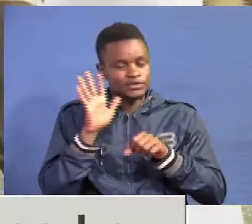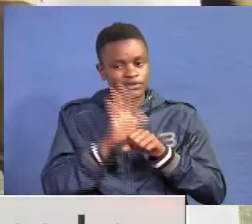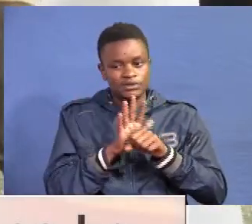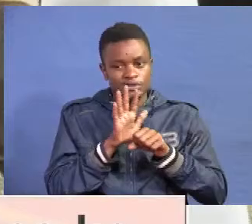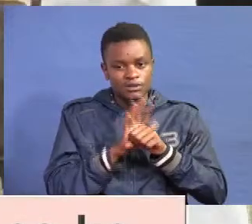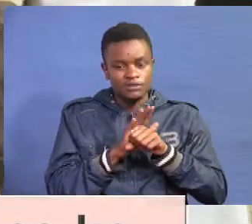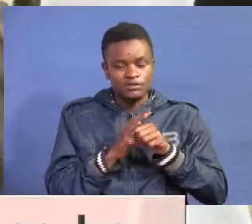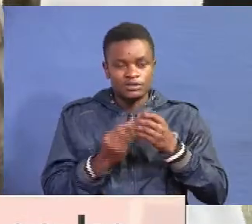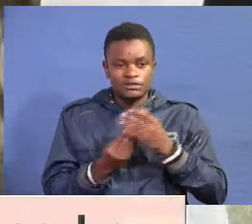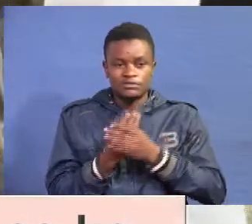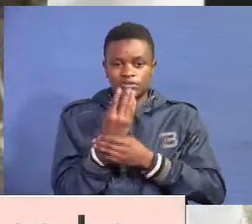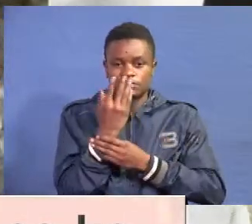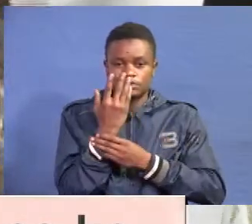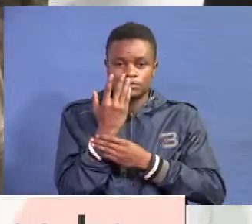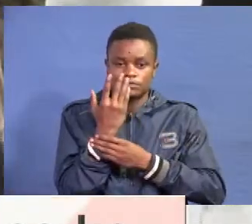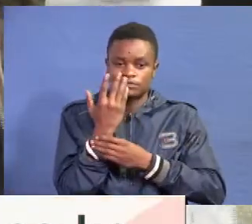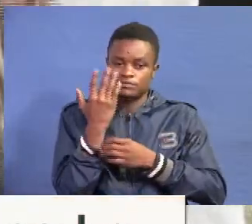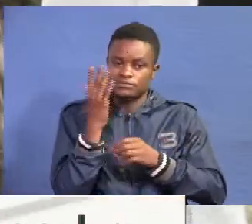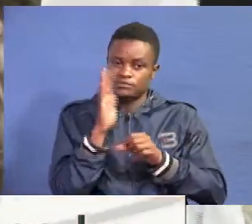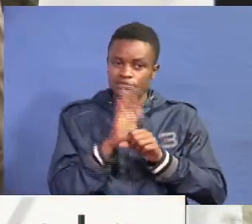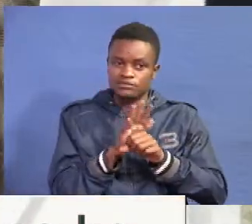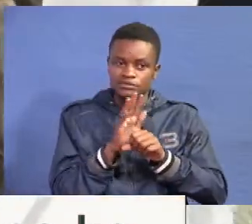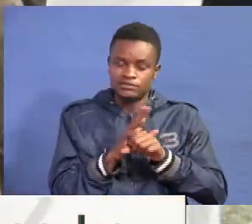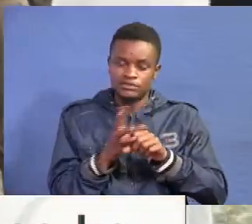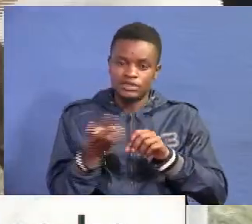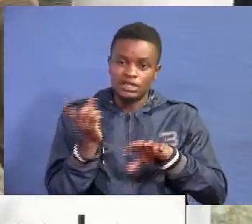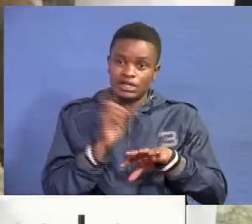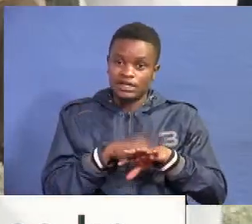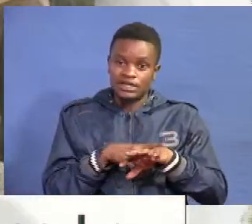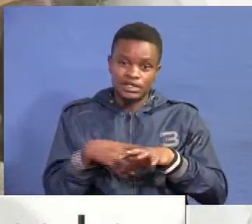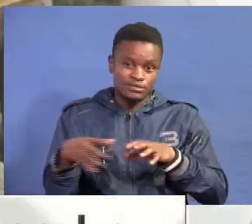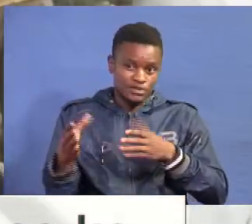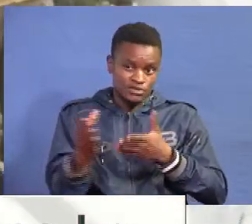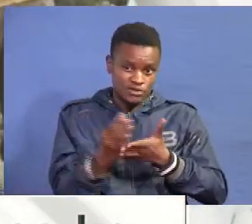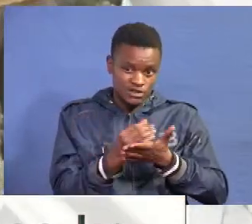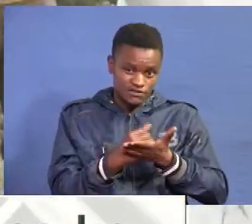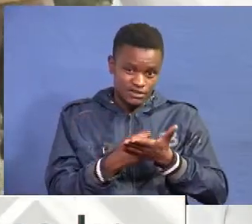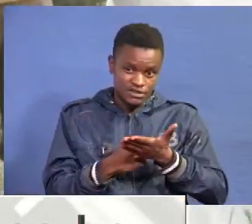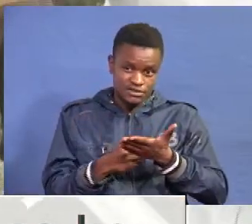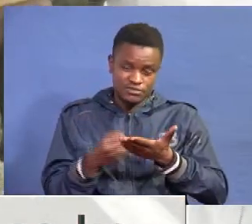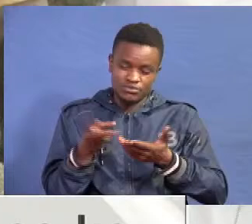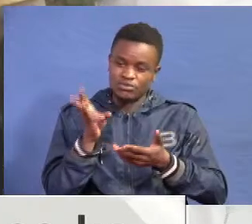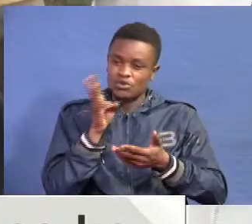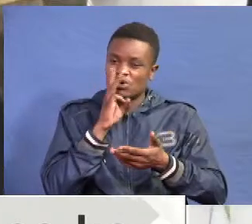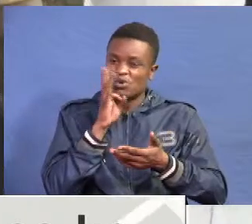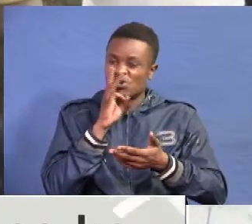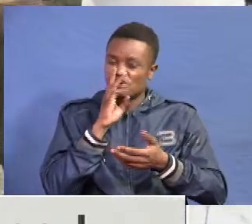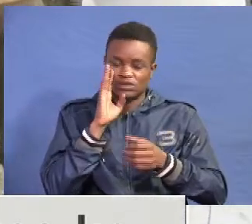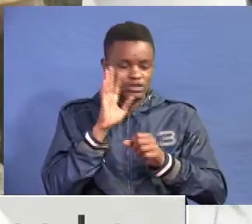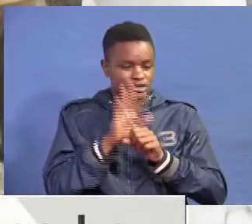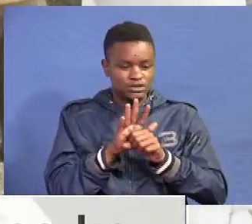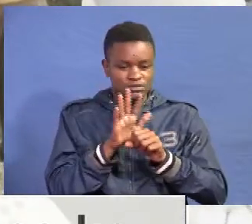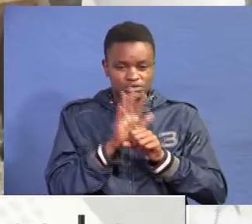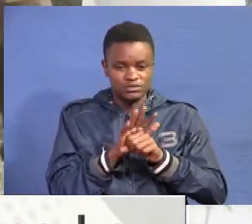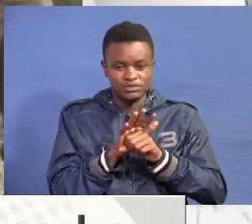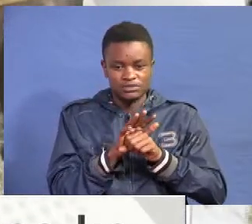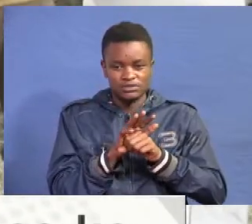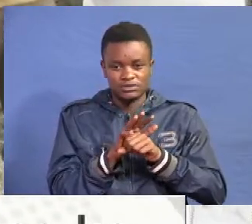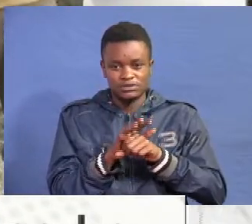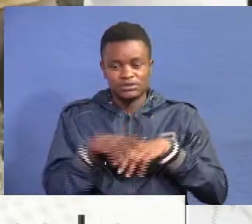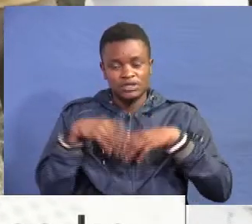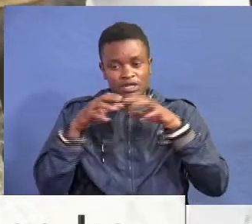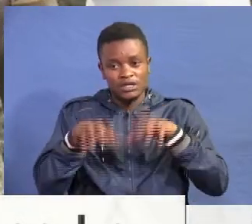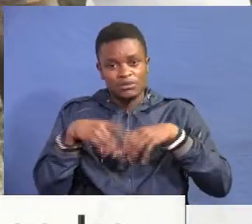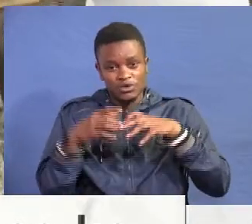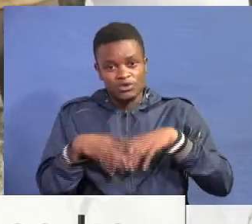ku harvest hiyo shamba, maji ndio hiyo. Wanyama wanachukuliwa na maji, wanaachilia maji sana sana usiku, ndio maji zinaingianga